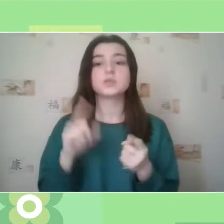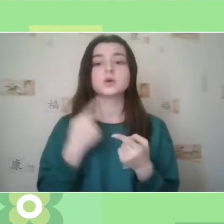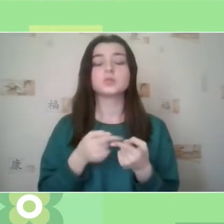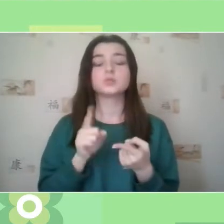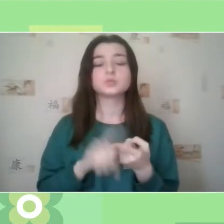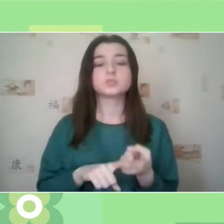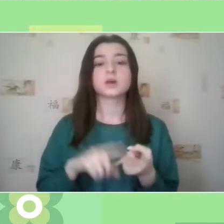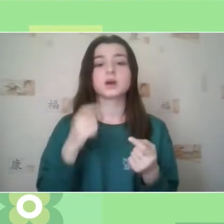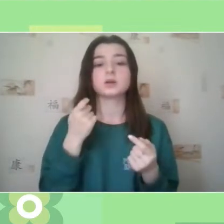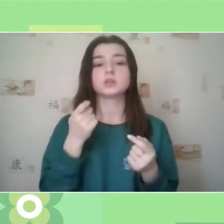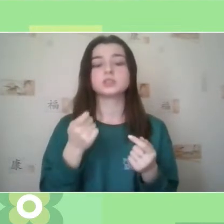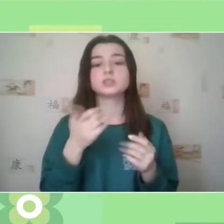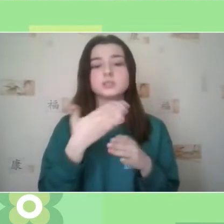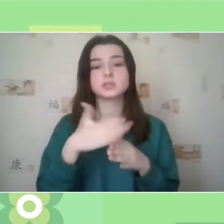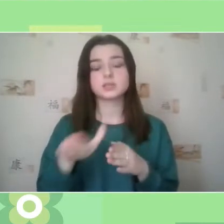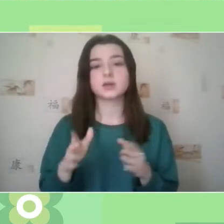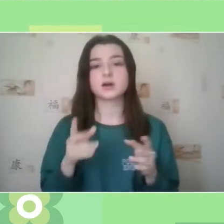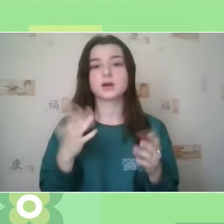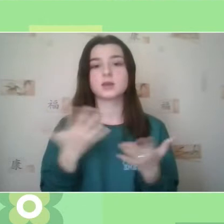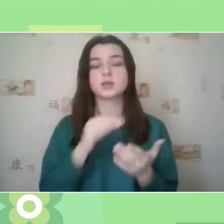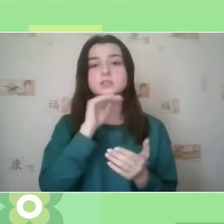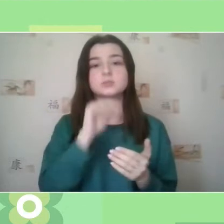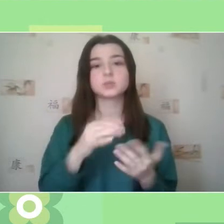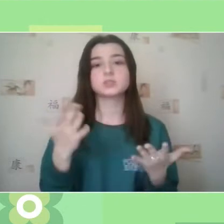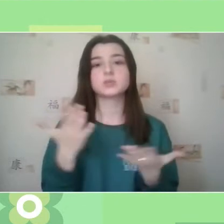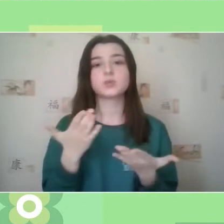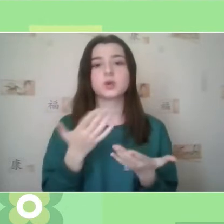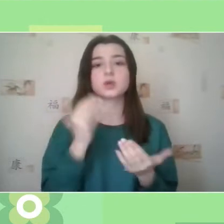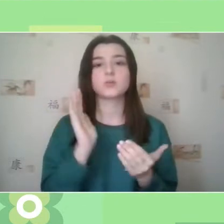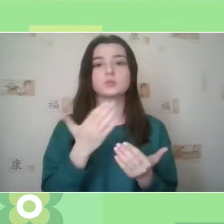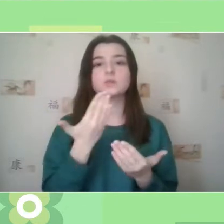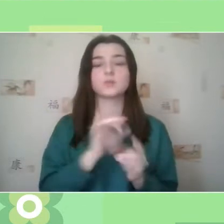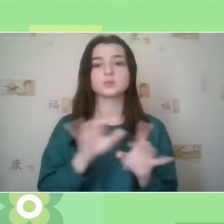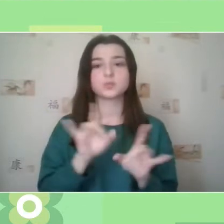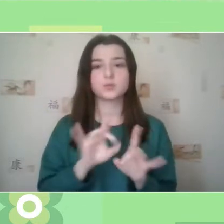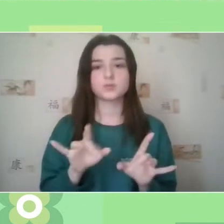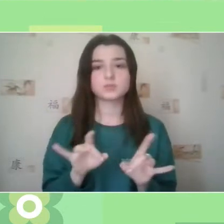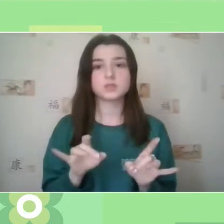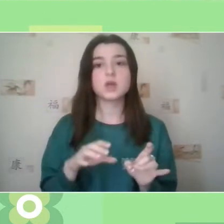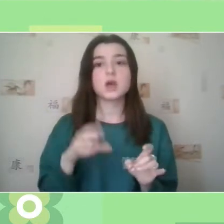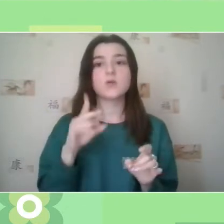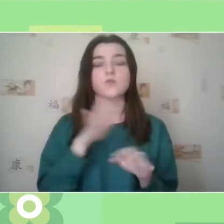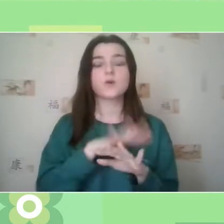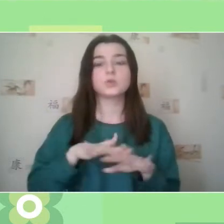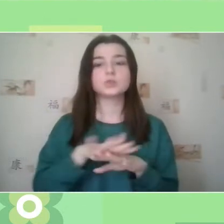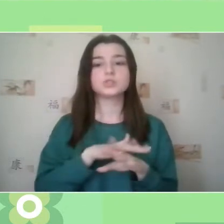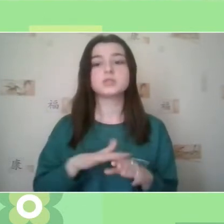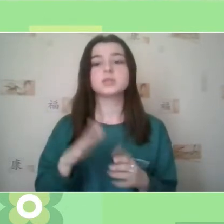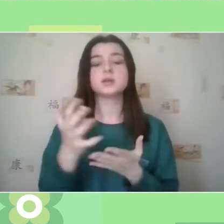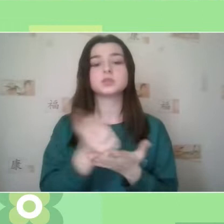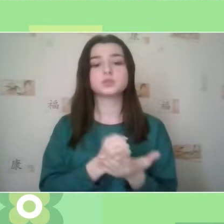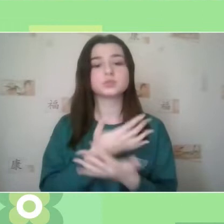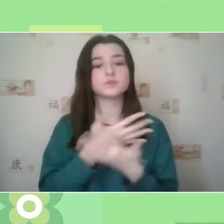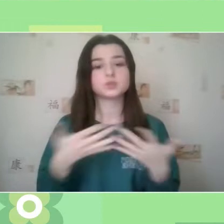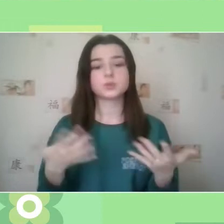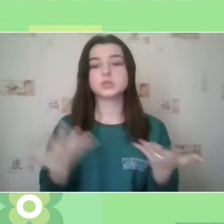моєї експертизи, яка буде сьогодні залучена до спілкування з вами, саме у площині ресурсів різноманітних. Якщо у вас